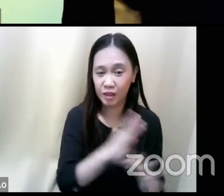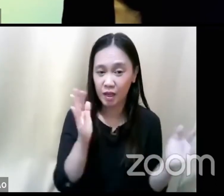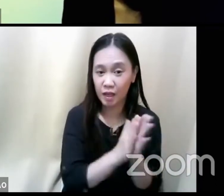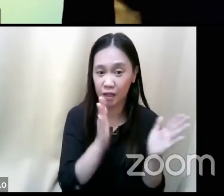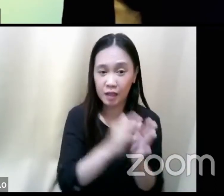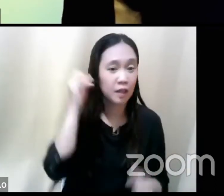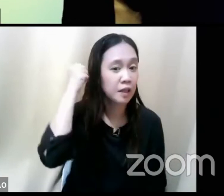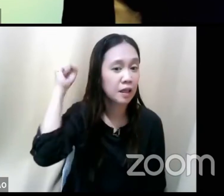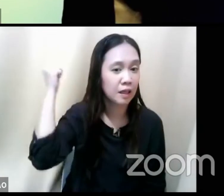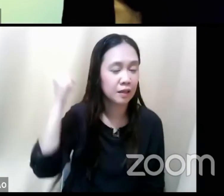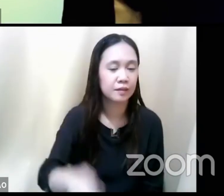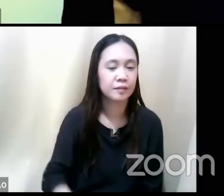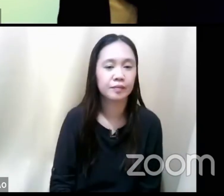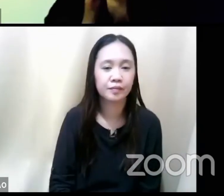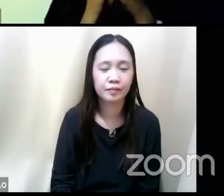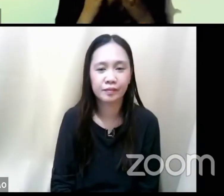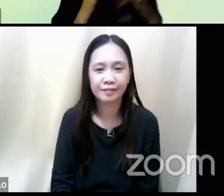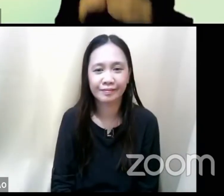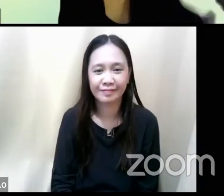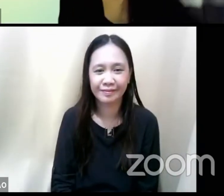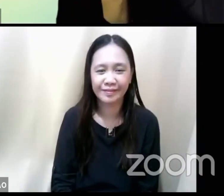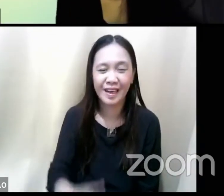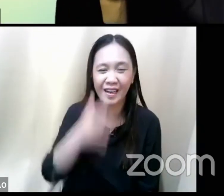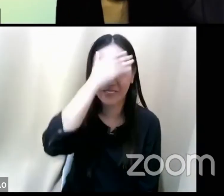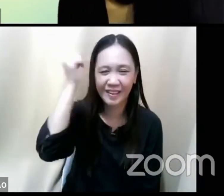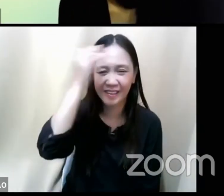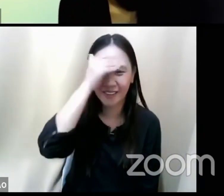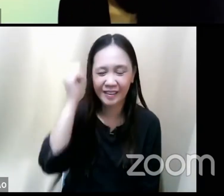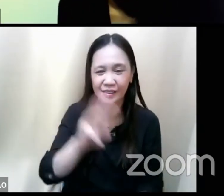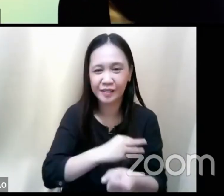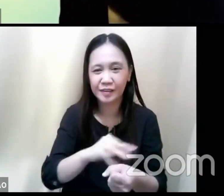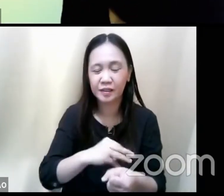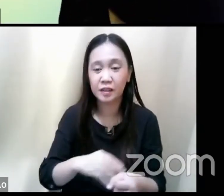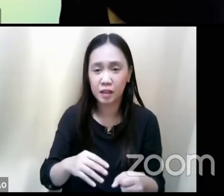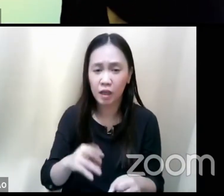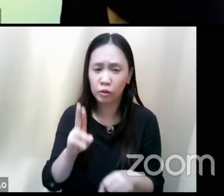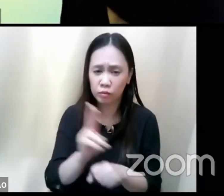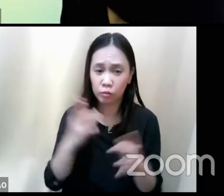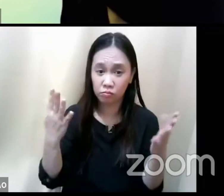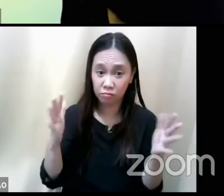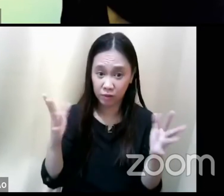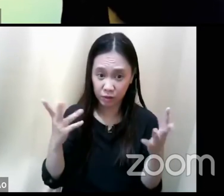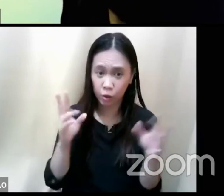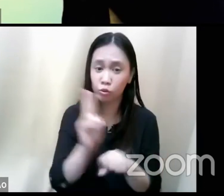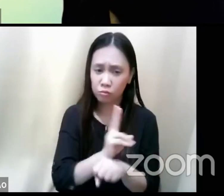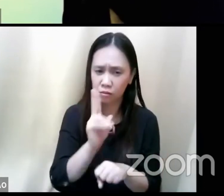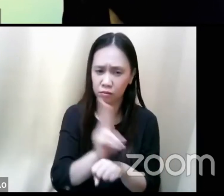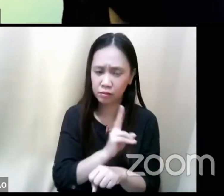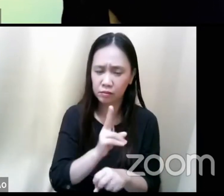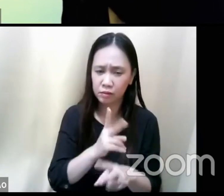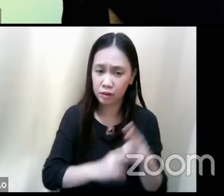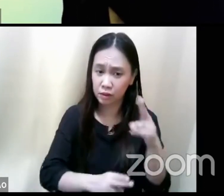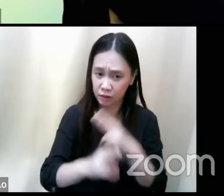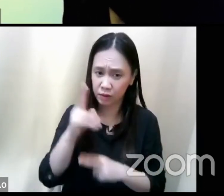Hindi ko na alam yung mga quarter notes. Parang ganon. Eto, yung kamay, tools na yan, okay? Pwede na